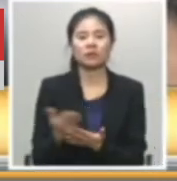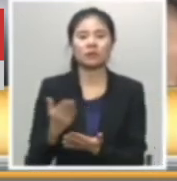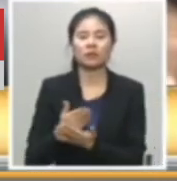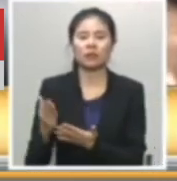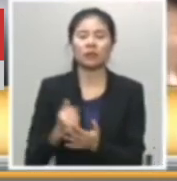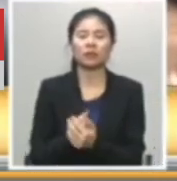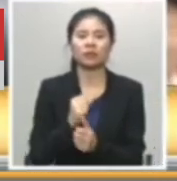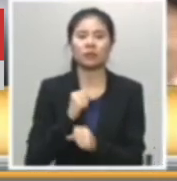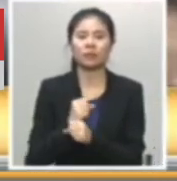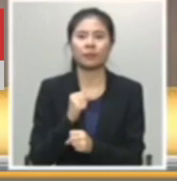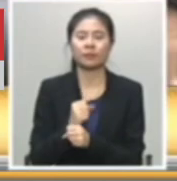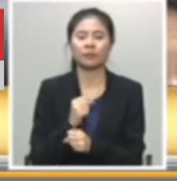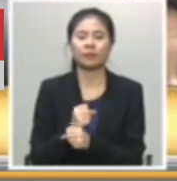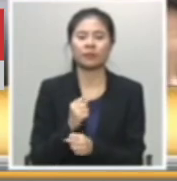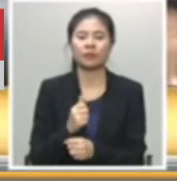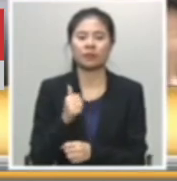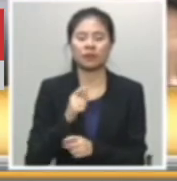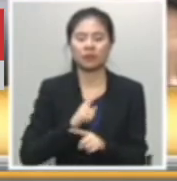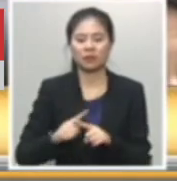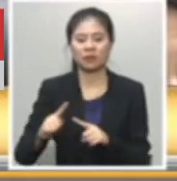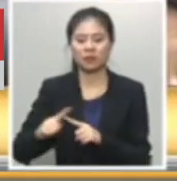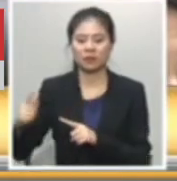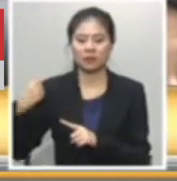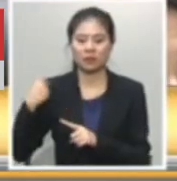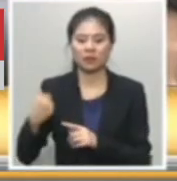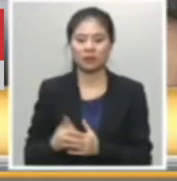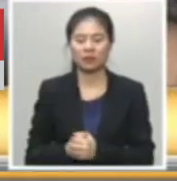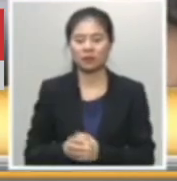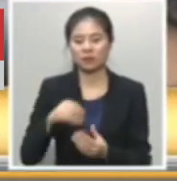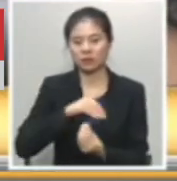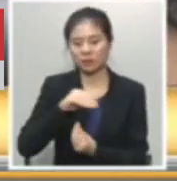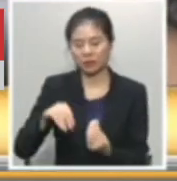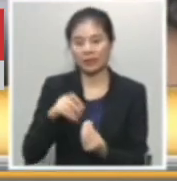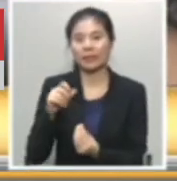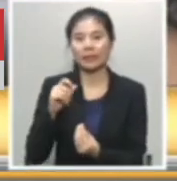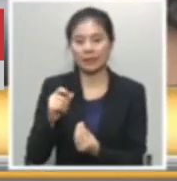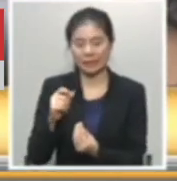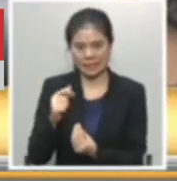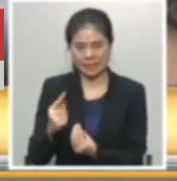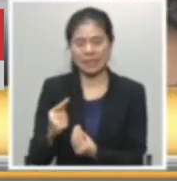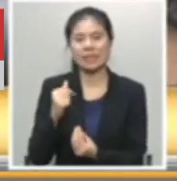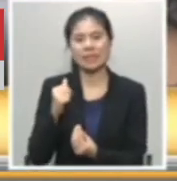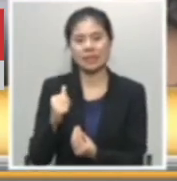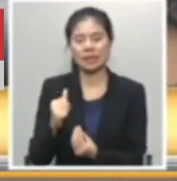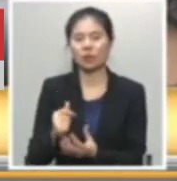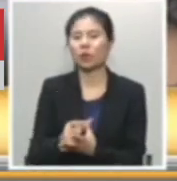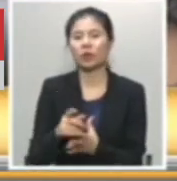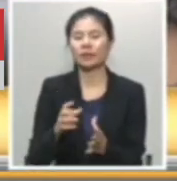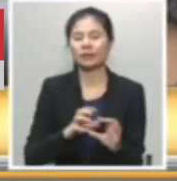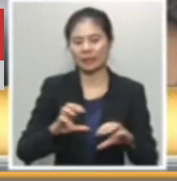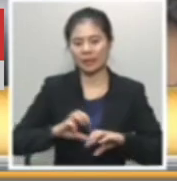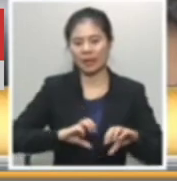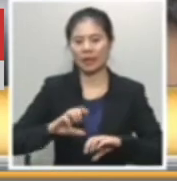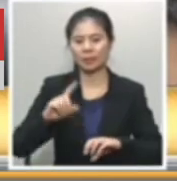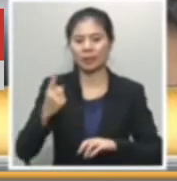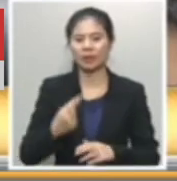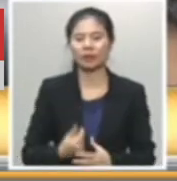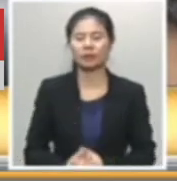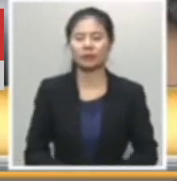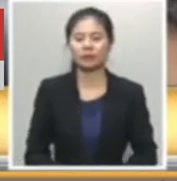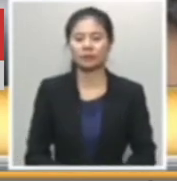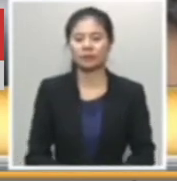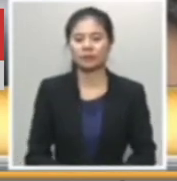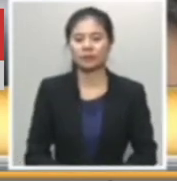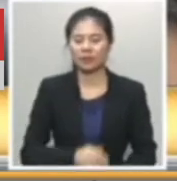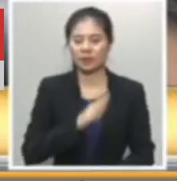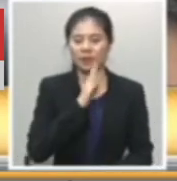ผลิตหรือเกิดรายได้นะครับเศรษฐกิจดีแล้วเดี๋ยวค่อยมาว่ากันใหม่ท่านประธานครับถ้า